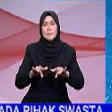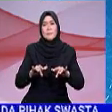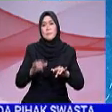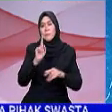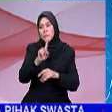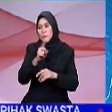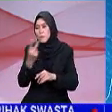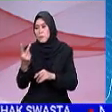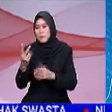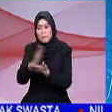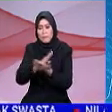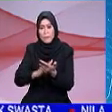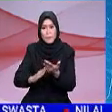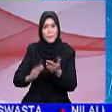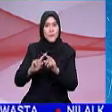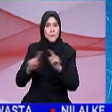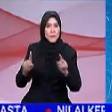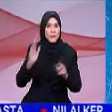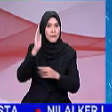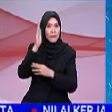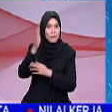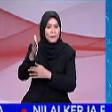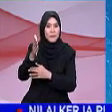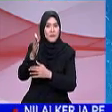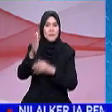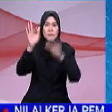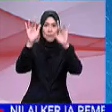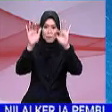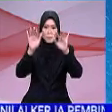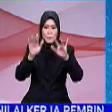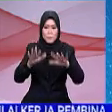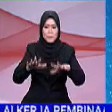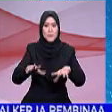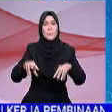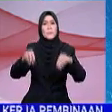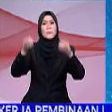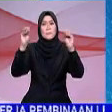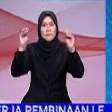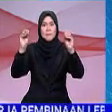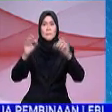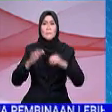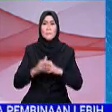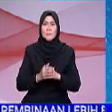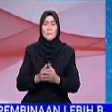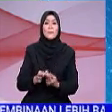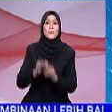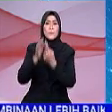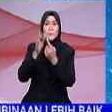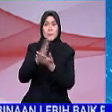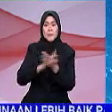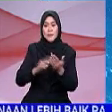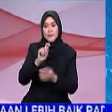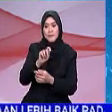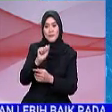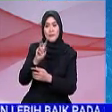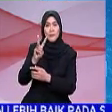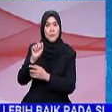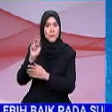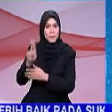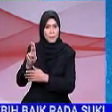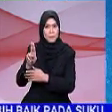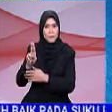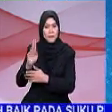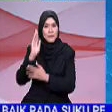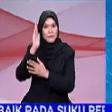kesemua bahagian. Tetapi kita jangkakan ianya akan berasur reda tidak lama lagi di kebanyakan bahagian, kecuali di bahagian Tawau. Di bahagian